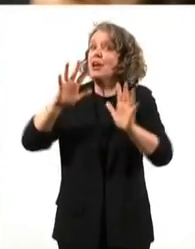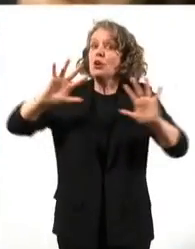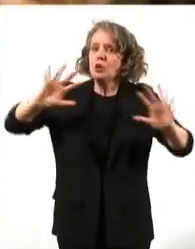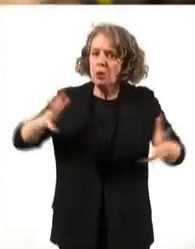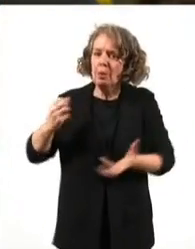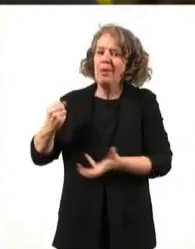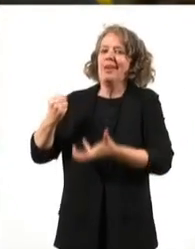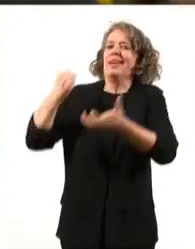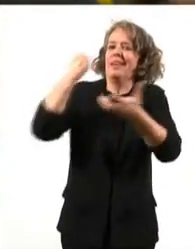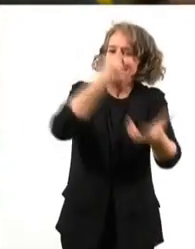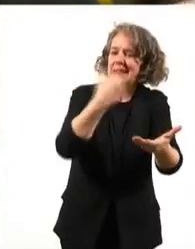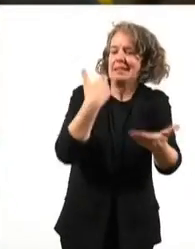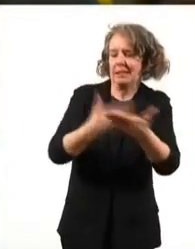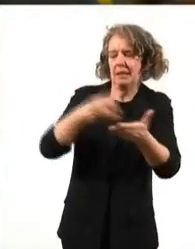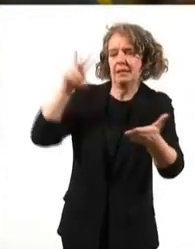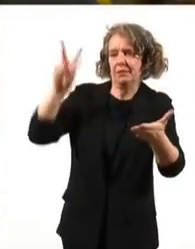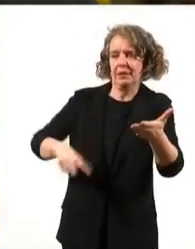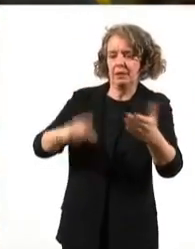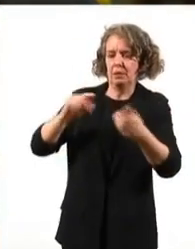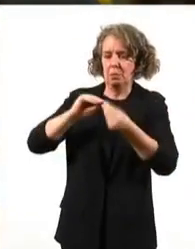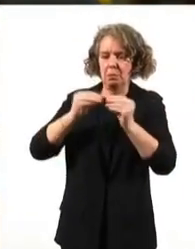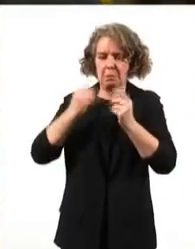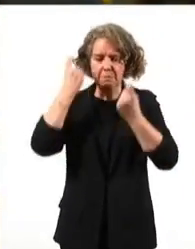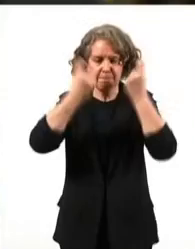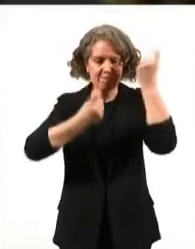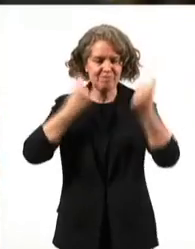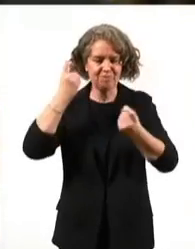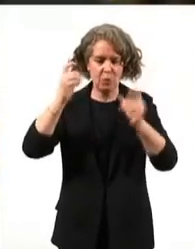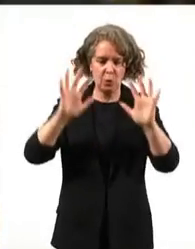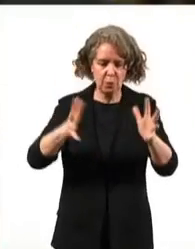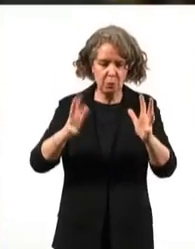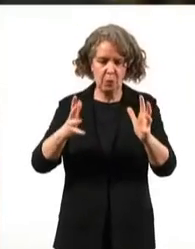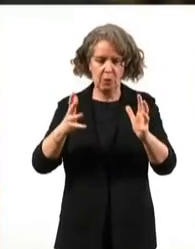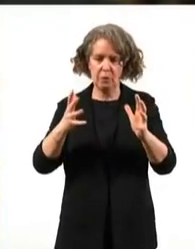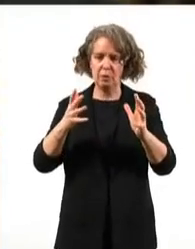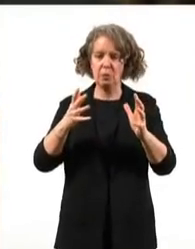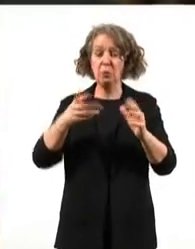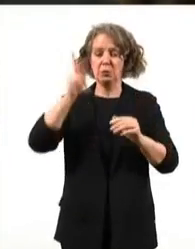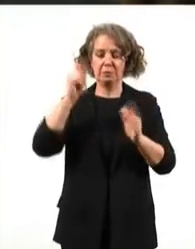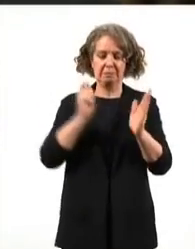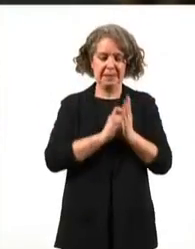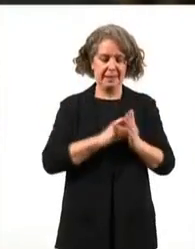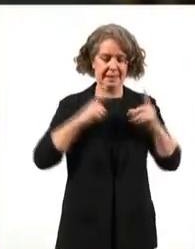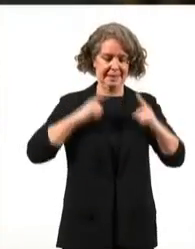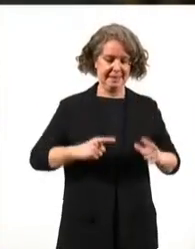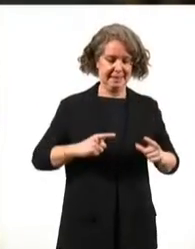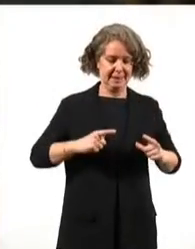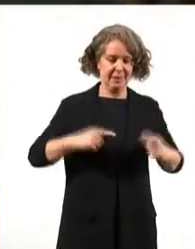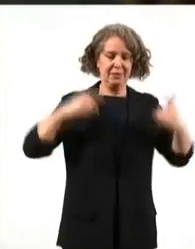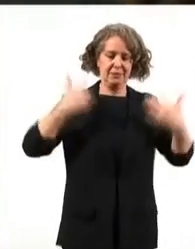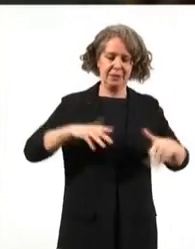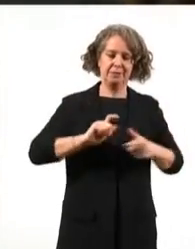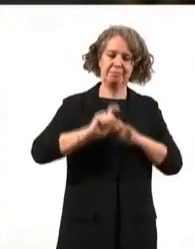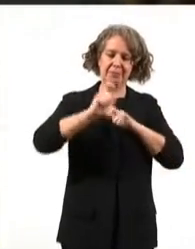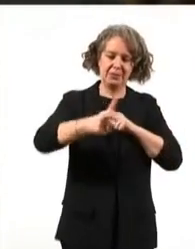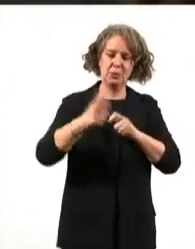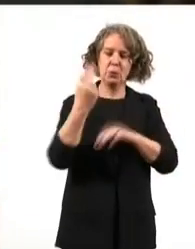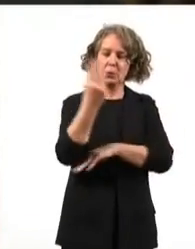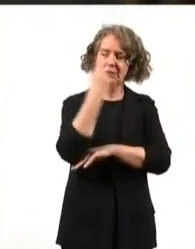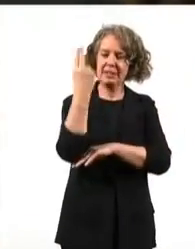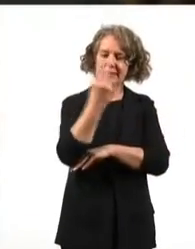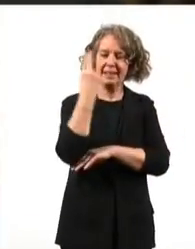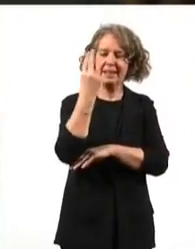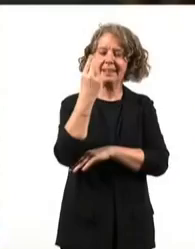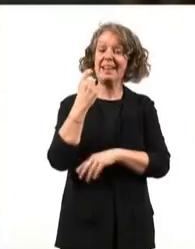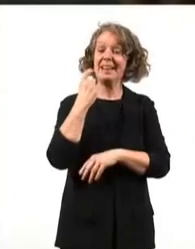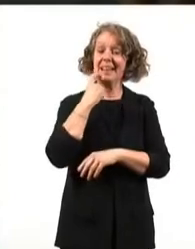c'est une problématique un petit peu qu'il faut qu'on donne, en particulier entre le passage de lycée au passage à l'université pour les élèves